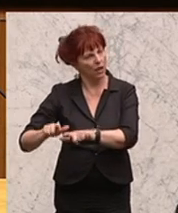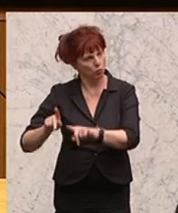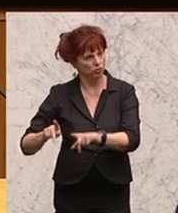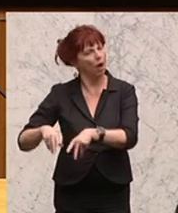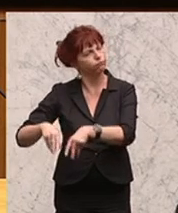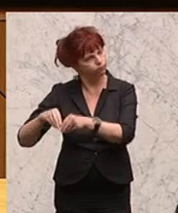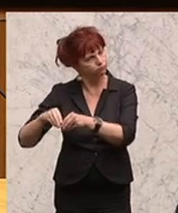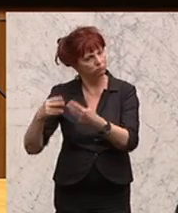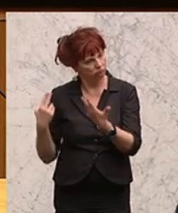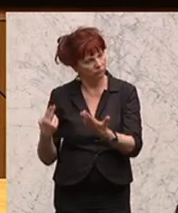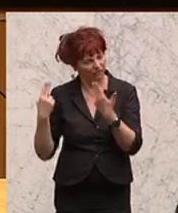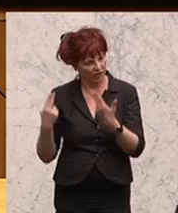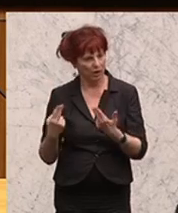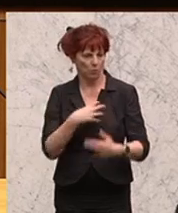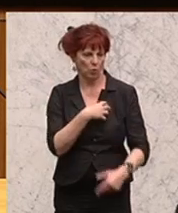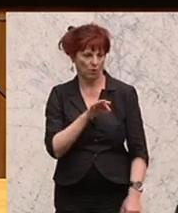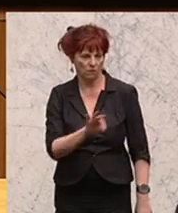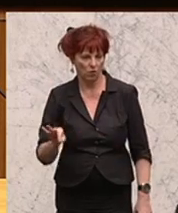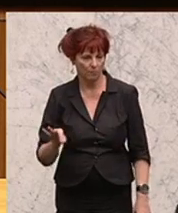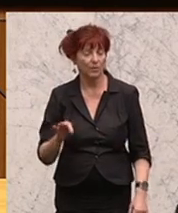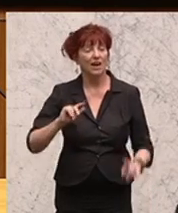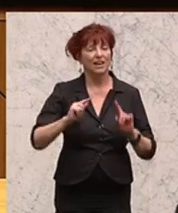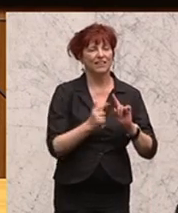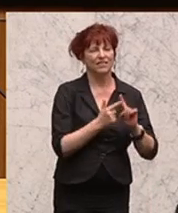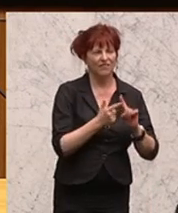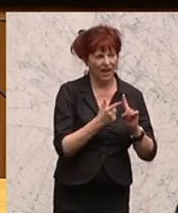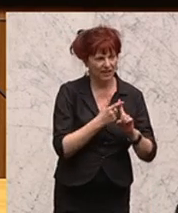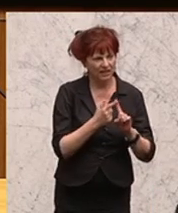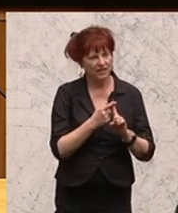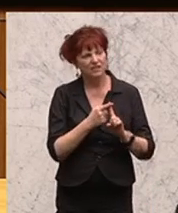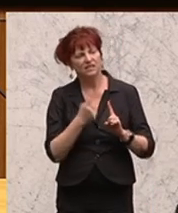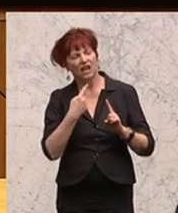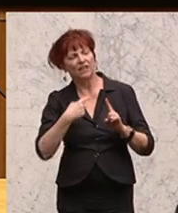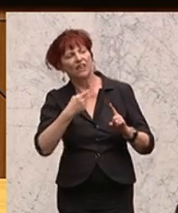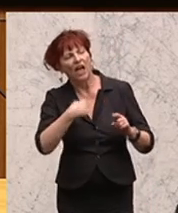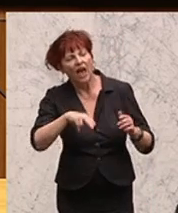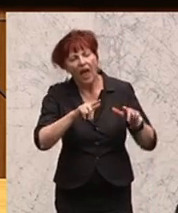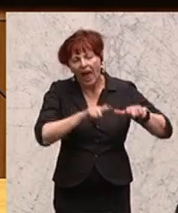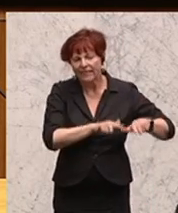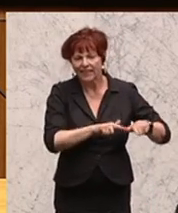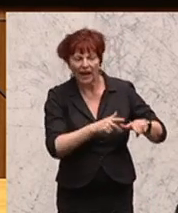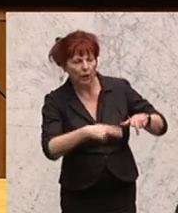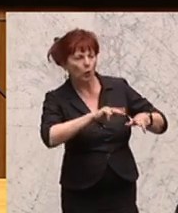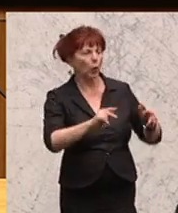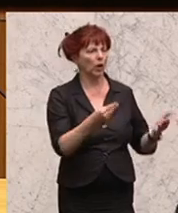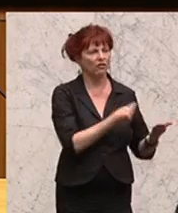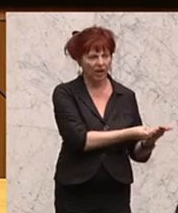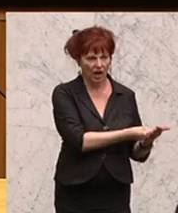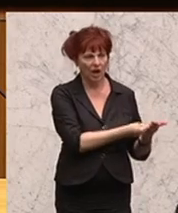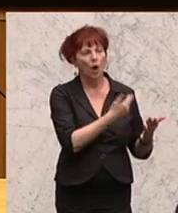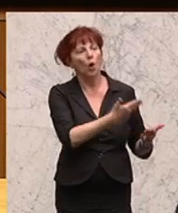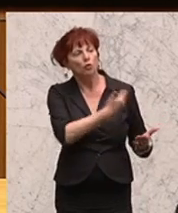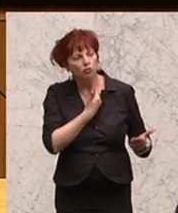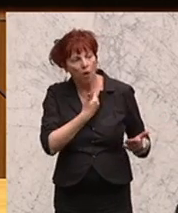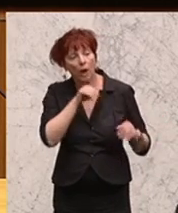und Bürger. Eine weitere wichtige Änderung betrifft die Einlagenrückgewähr. Das Vorhaben, dass zuerst alle Gewinne zwingend ausgeschüttet werden müssen,